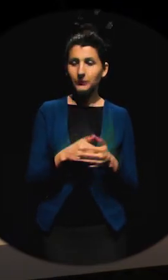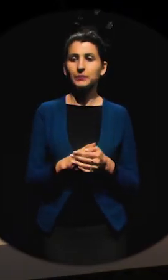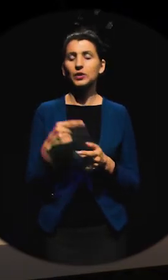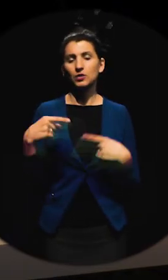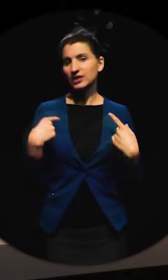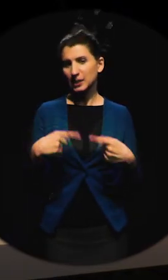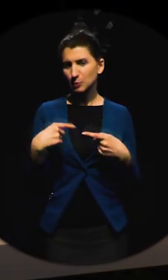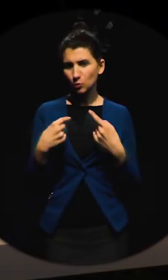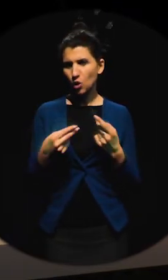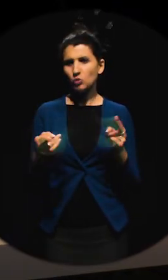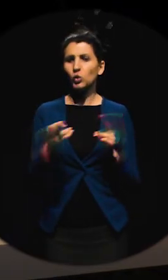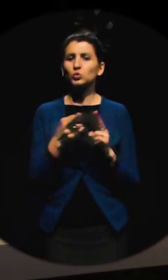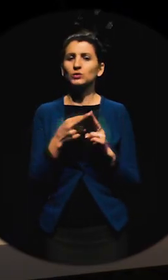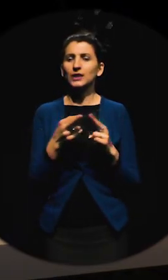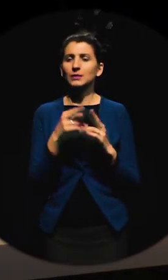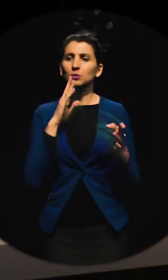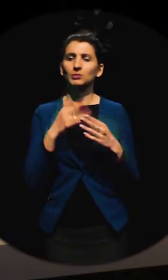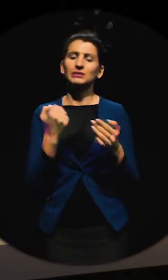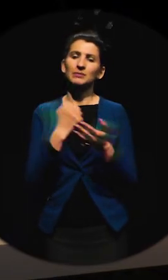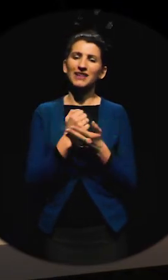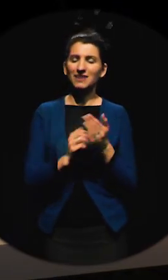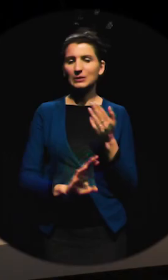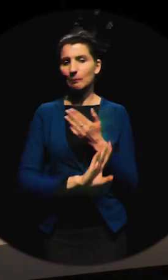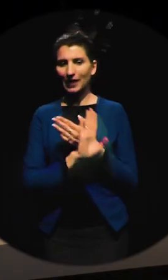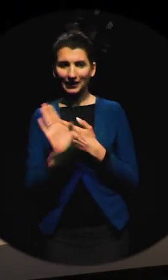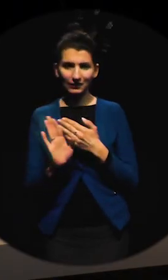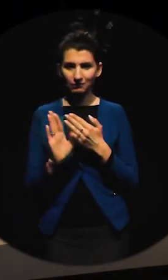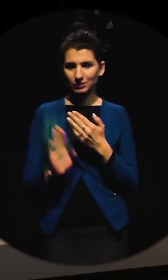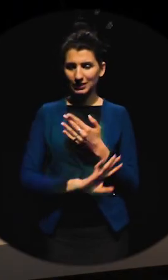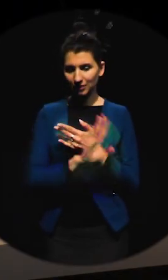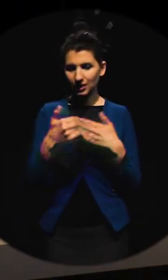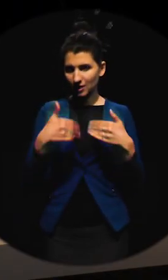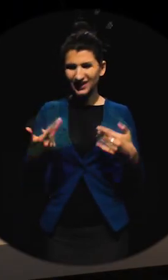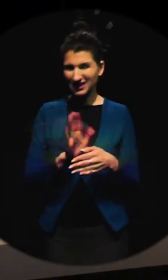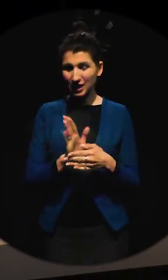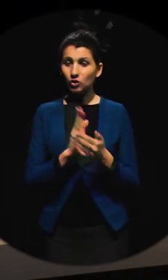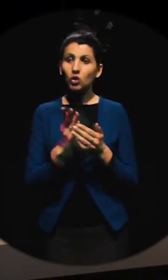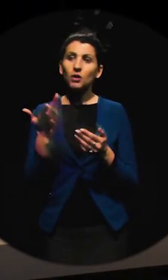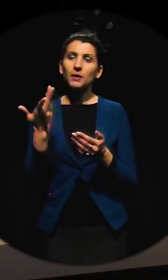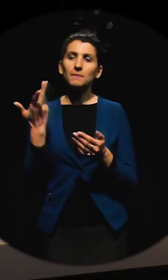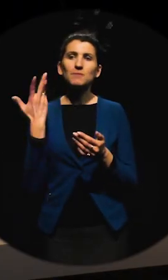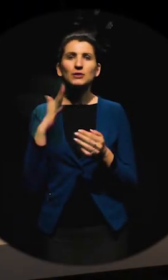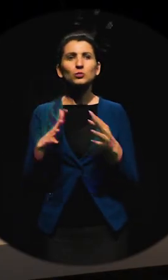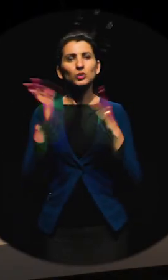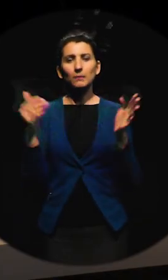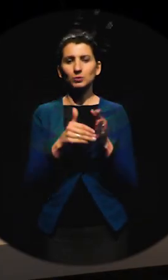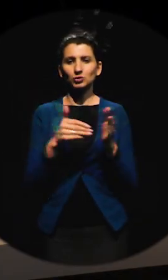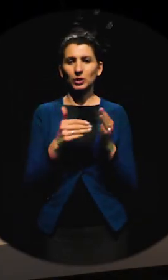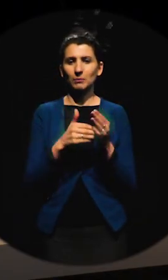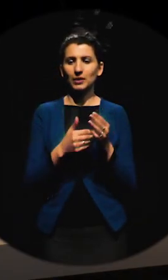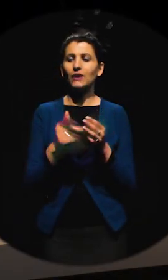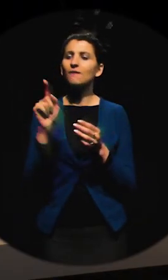to taka konsultacja dotycząca spektaklu, ale bardzo duża potrzeba włączenia ich głosów w